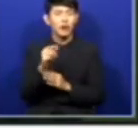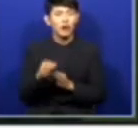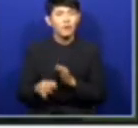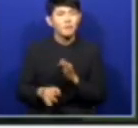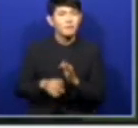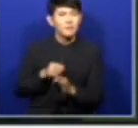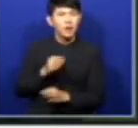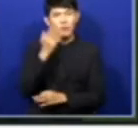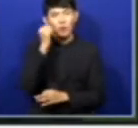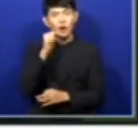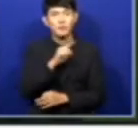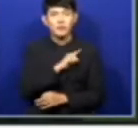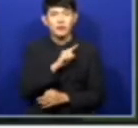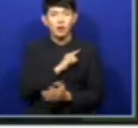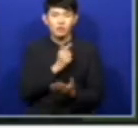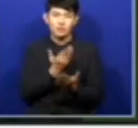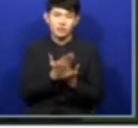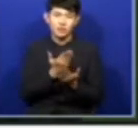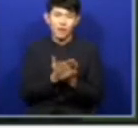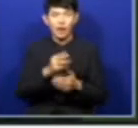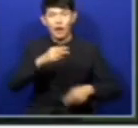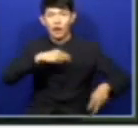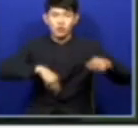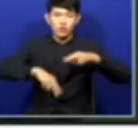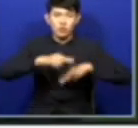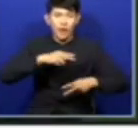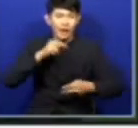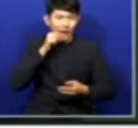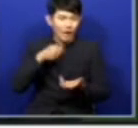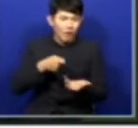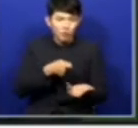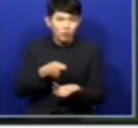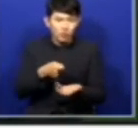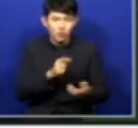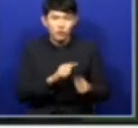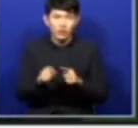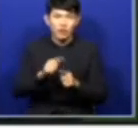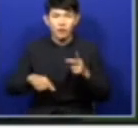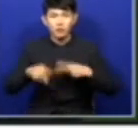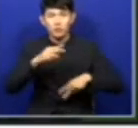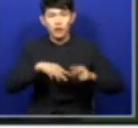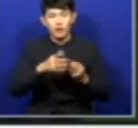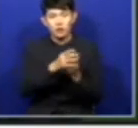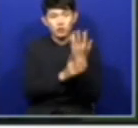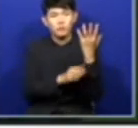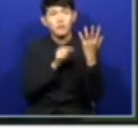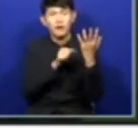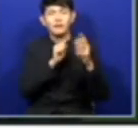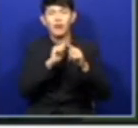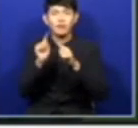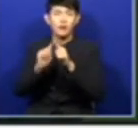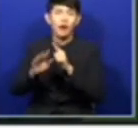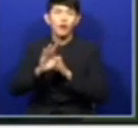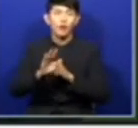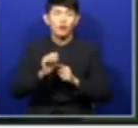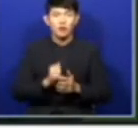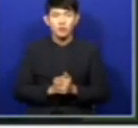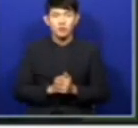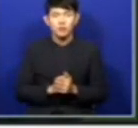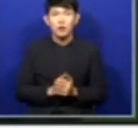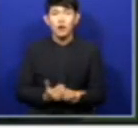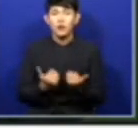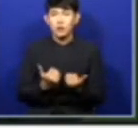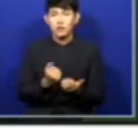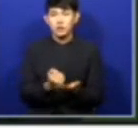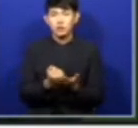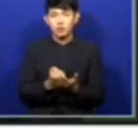ค่าดูแลค่าบำรุงรักษานะครับในการที่จะต้องดูแลต้นหมากรากไม้ของเขาตรงนี้มันก็จะทำ